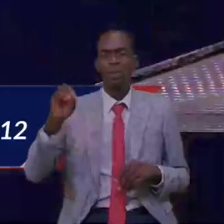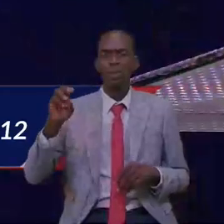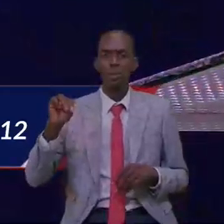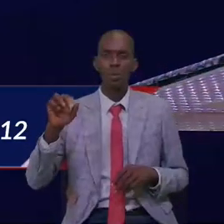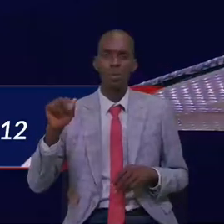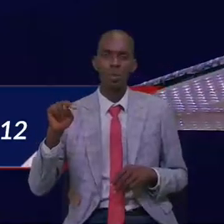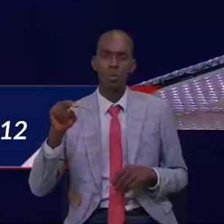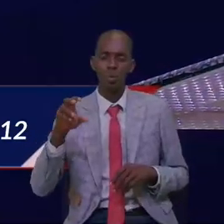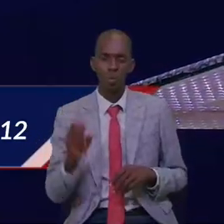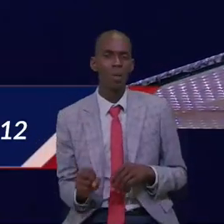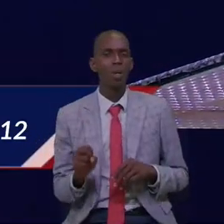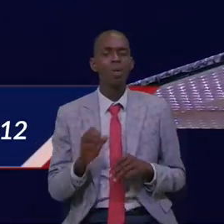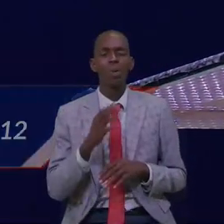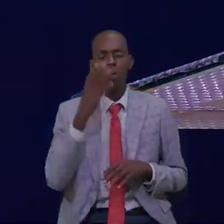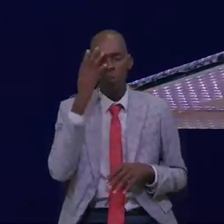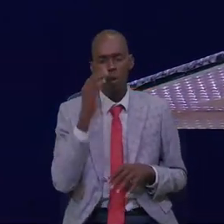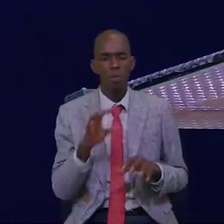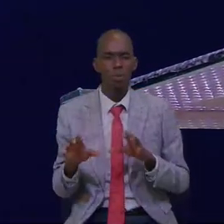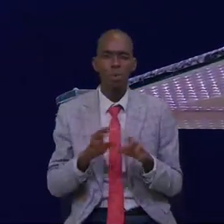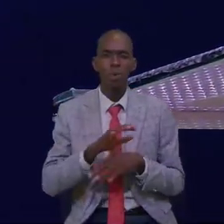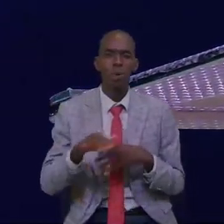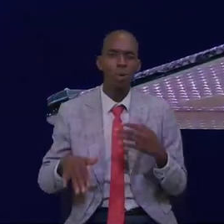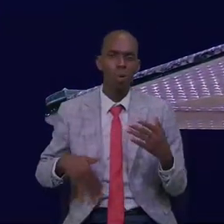grec païen, le royaume